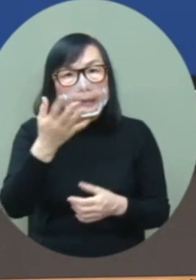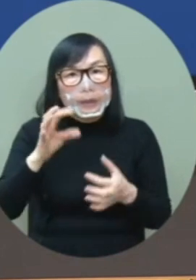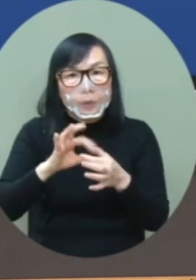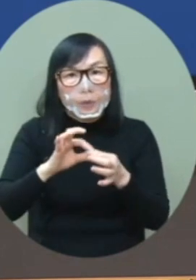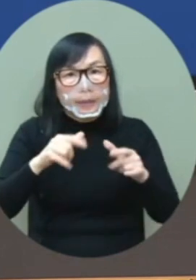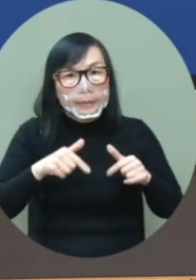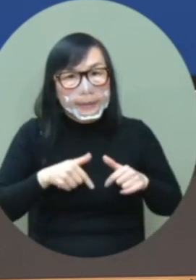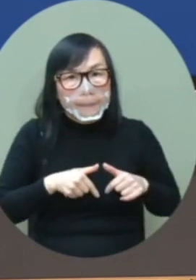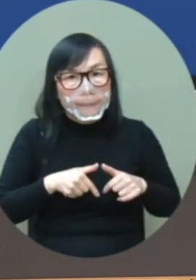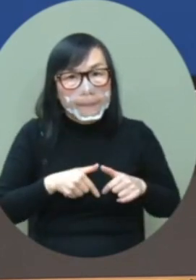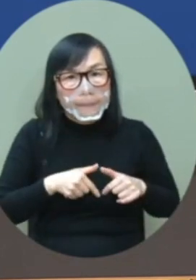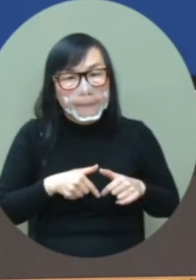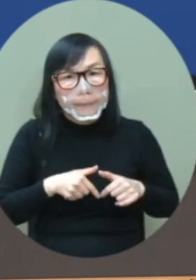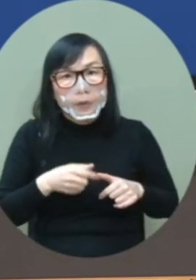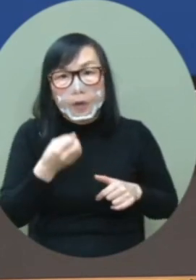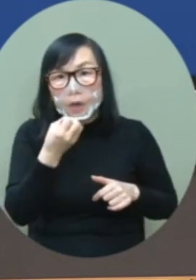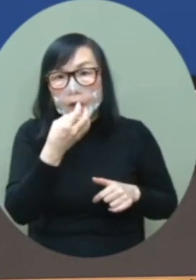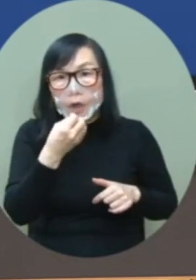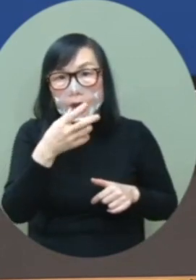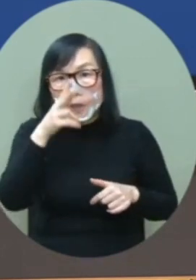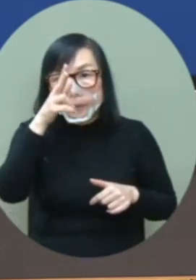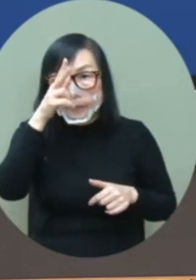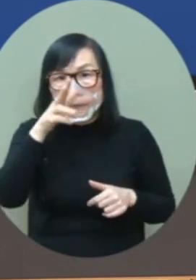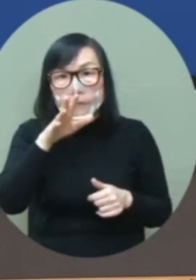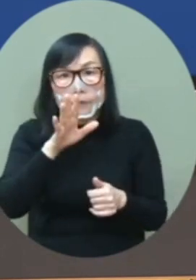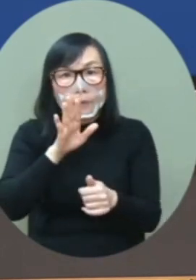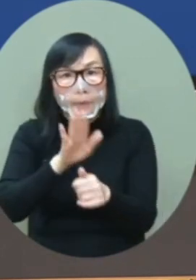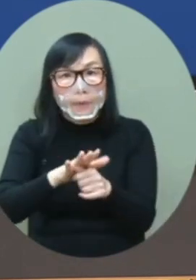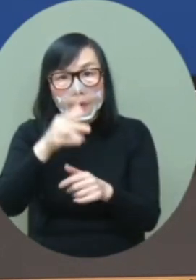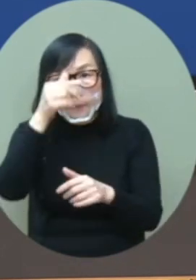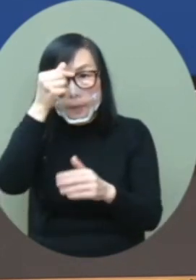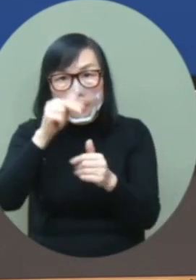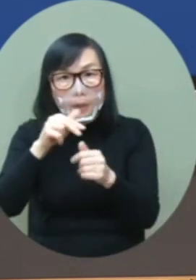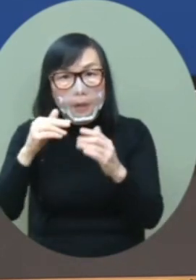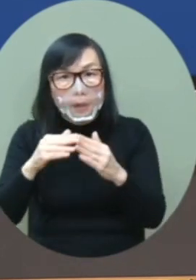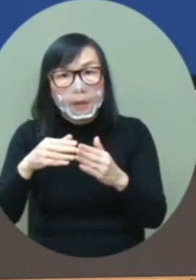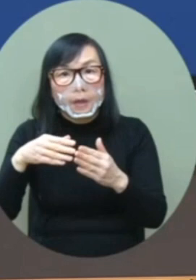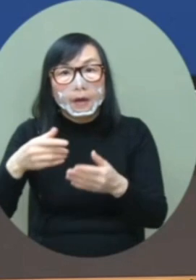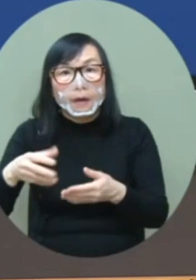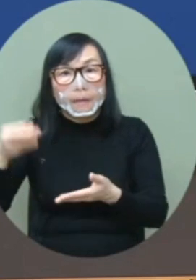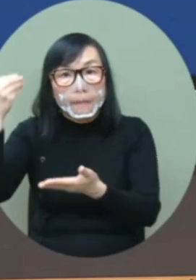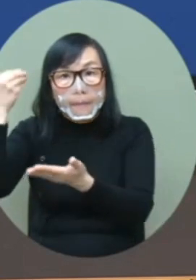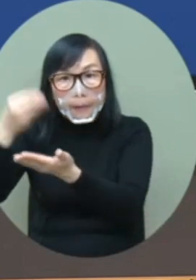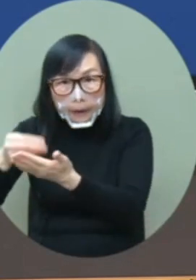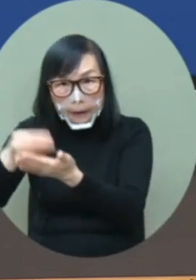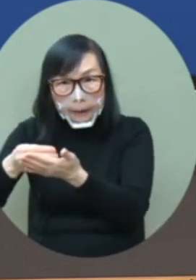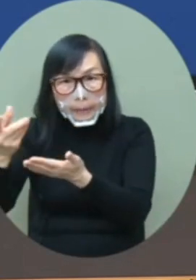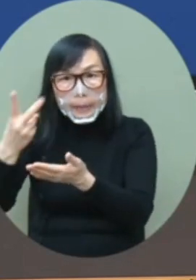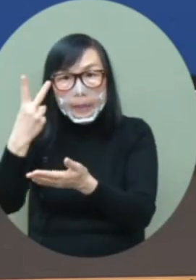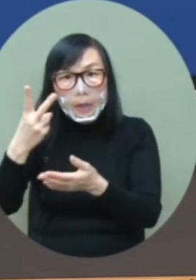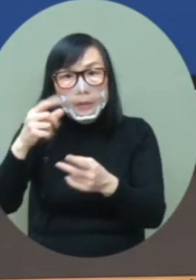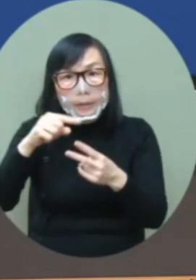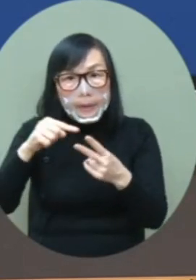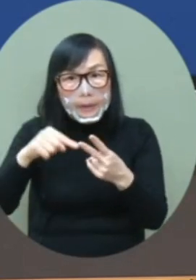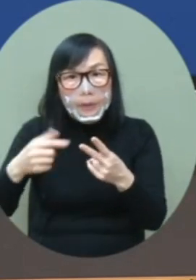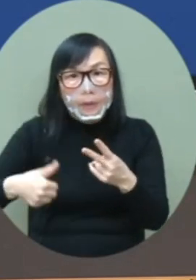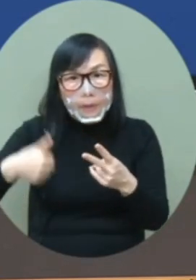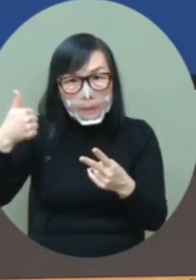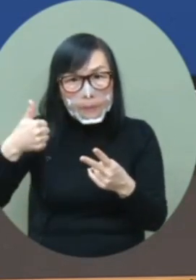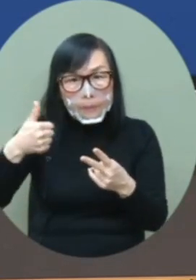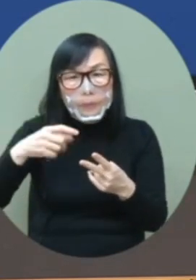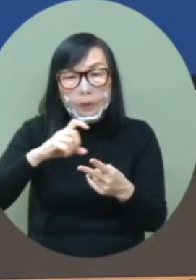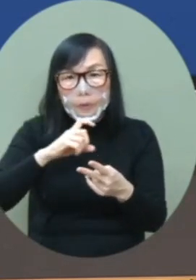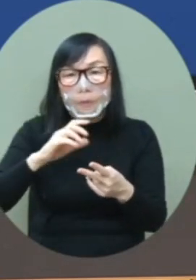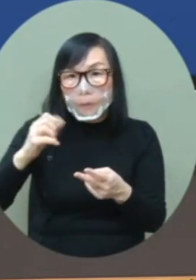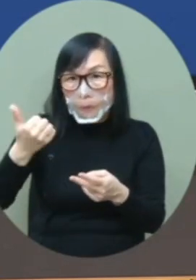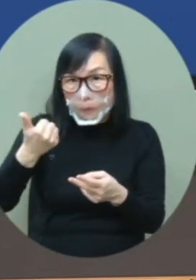究竟當特區政府協助醫管局成功採購到呢兩隻都係相當有